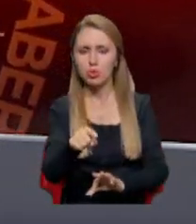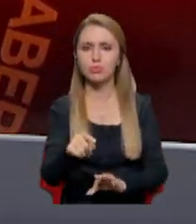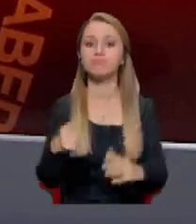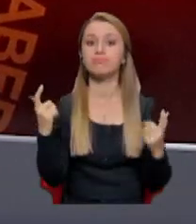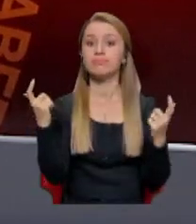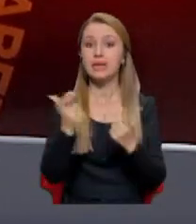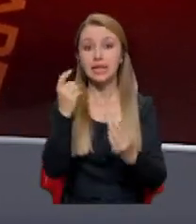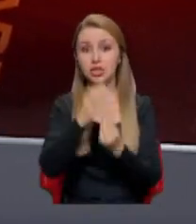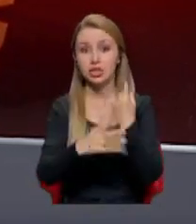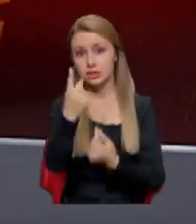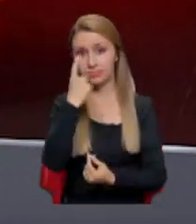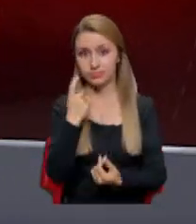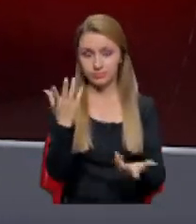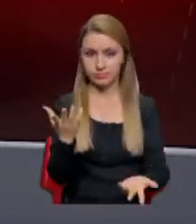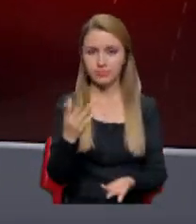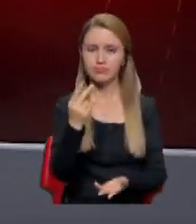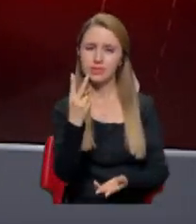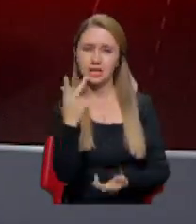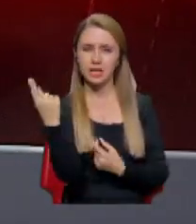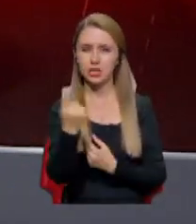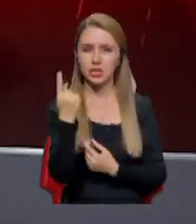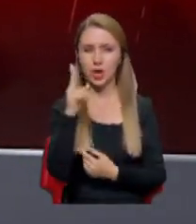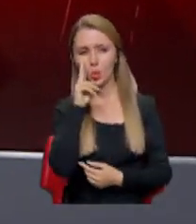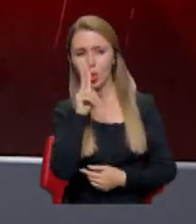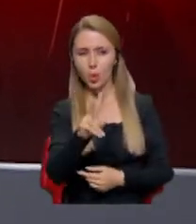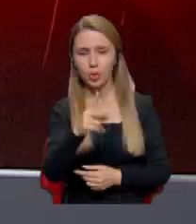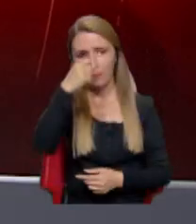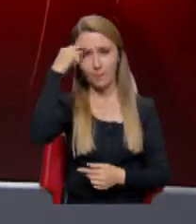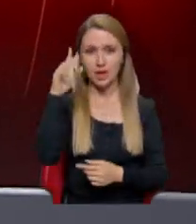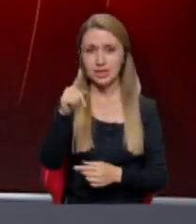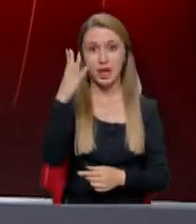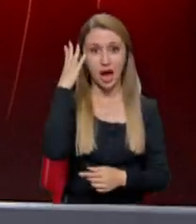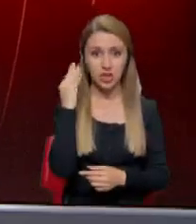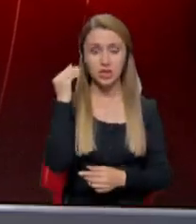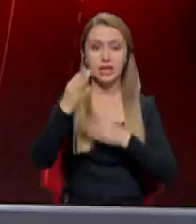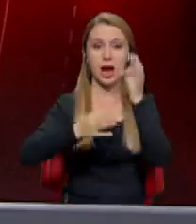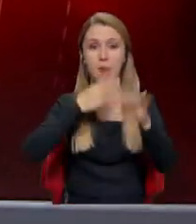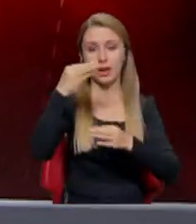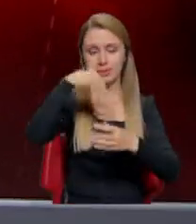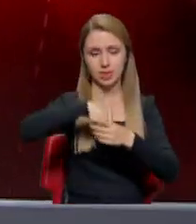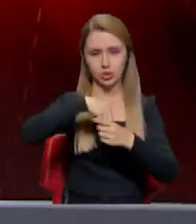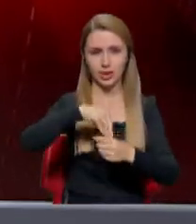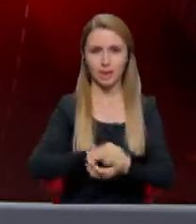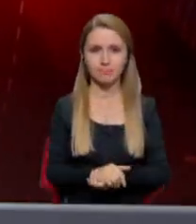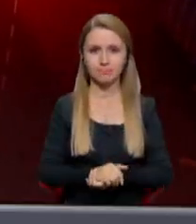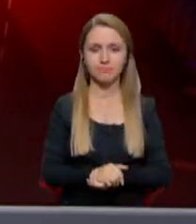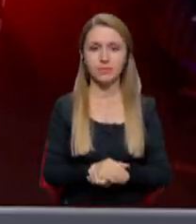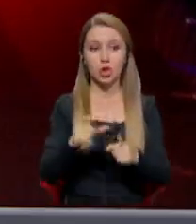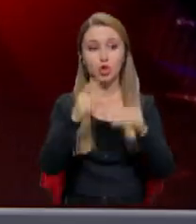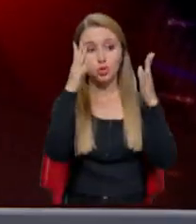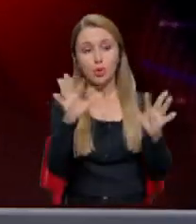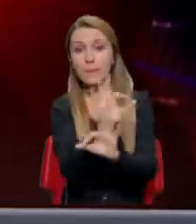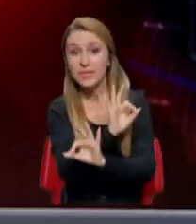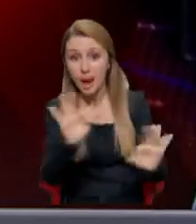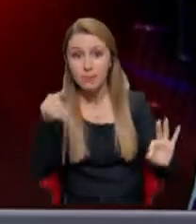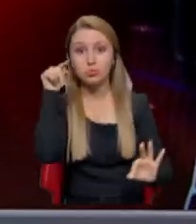Nereden çıktı derseniz birkaç şey görünce belki siz de anlayacaksınızdır haberlerimizin içerisinde. İşte durum tam